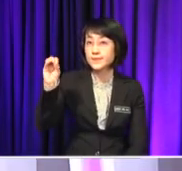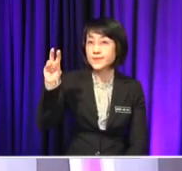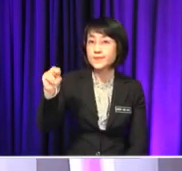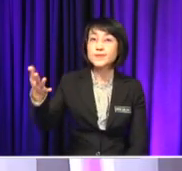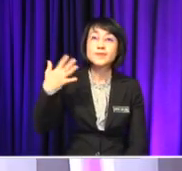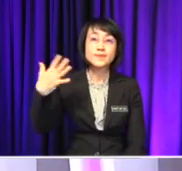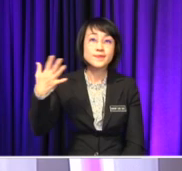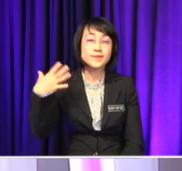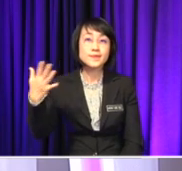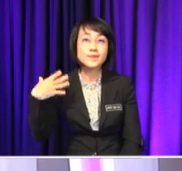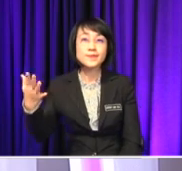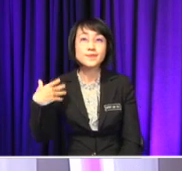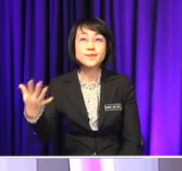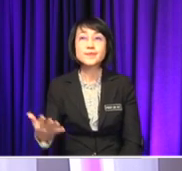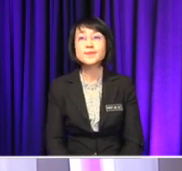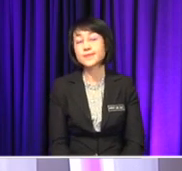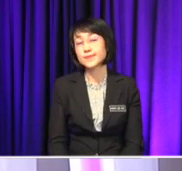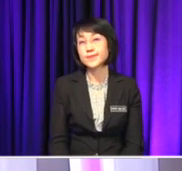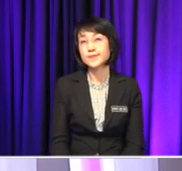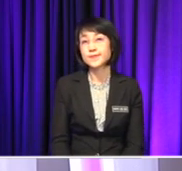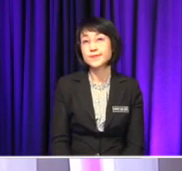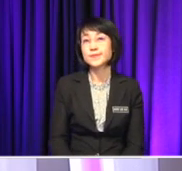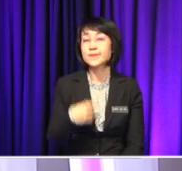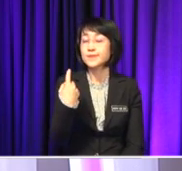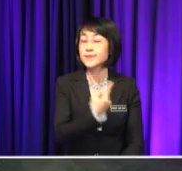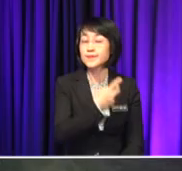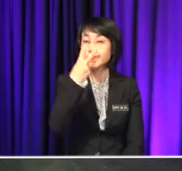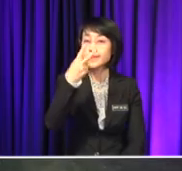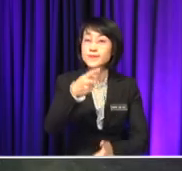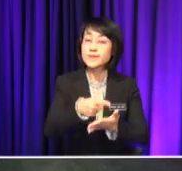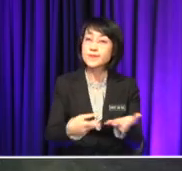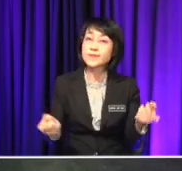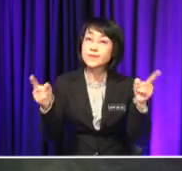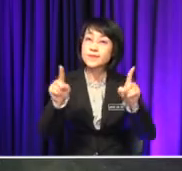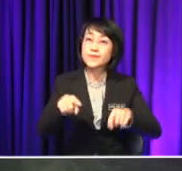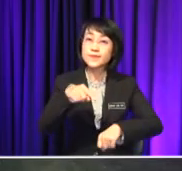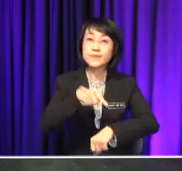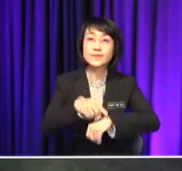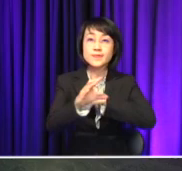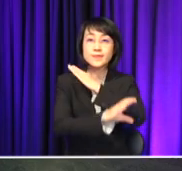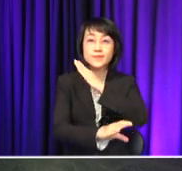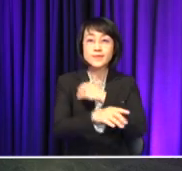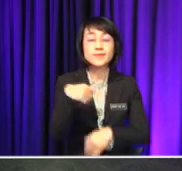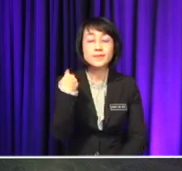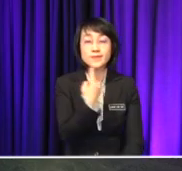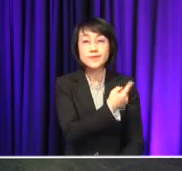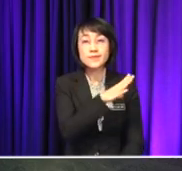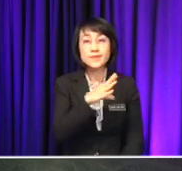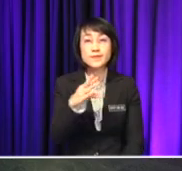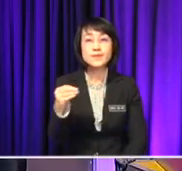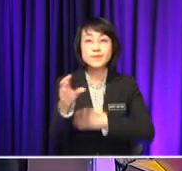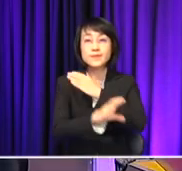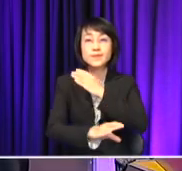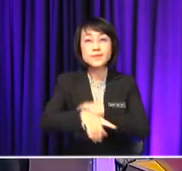nanti kita Tengoklah apakah yang berlaku di negara kita dan negara-negara yang lain di dunia miliki kita